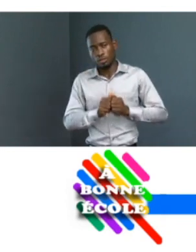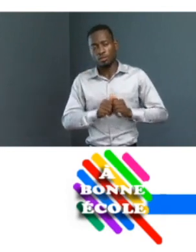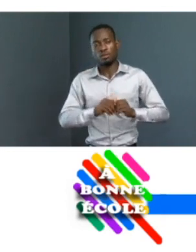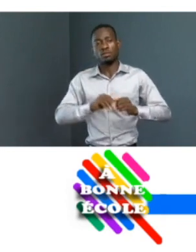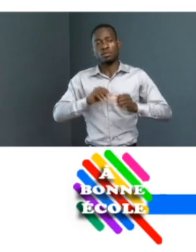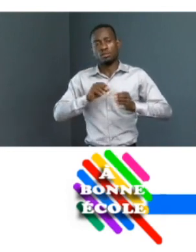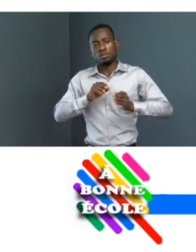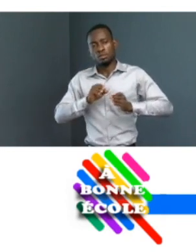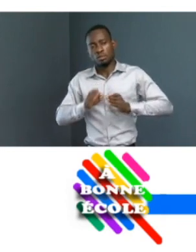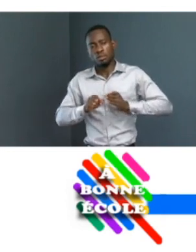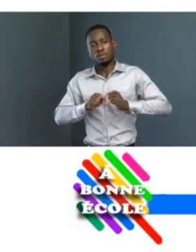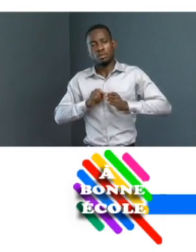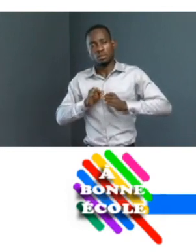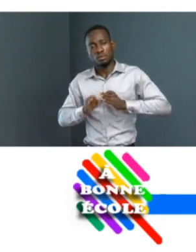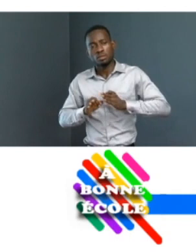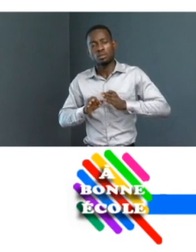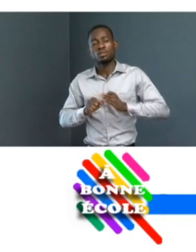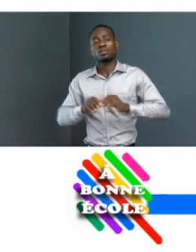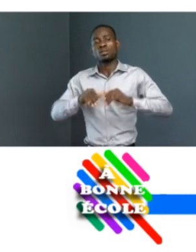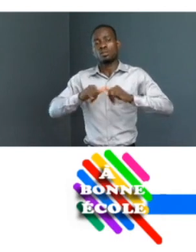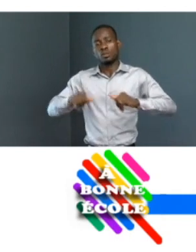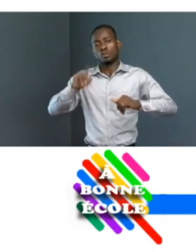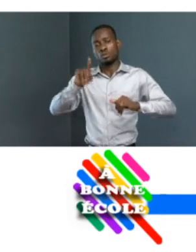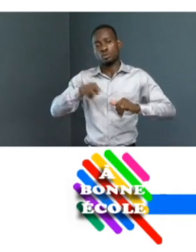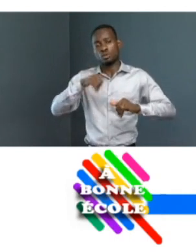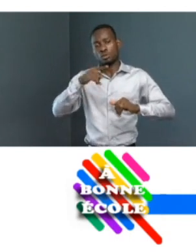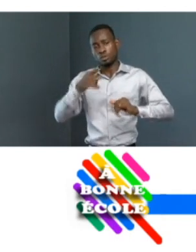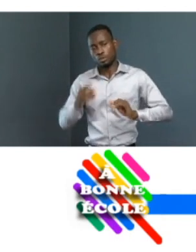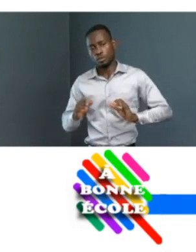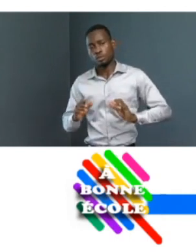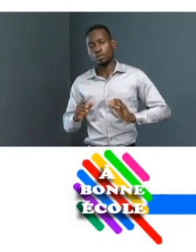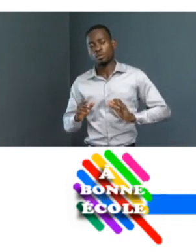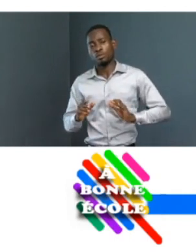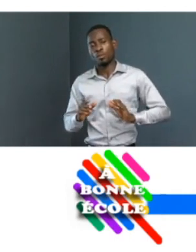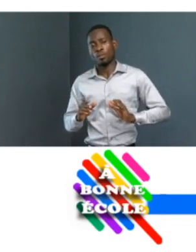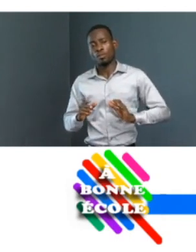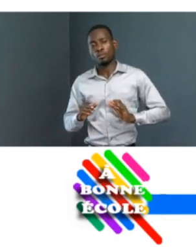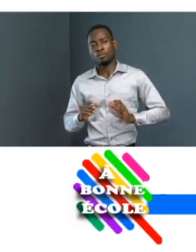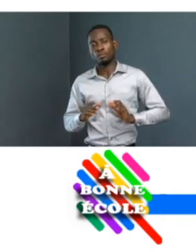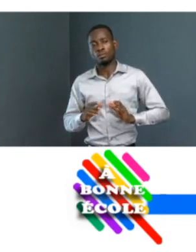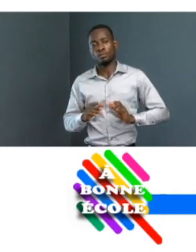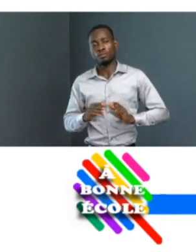caractéristiques et les mesures de correction appropriées.